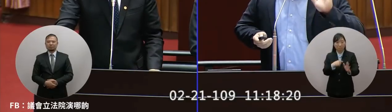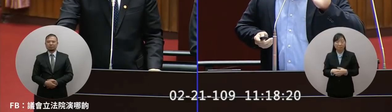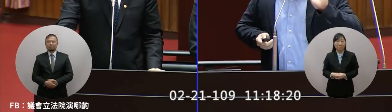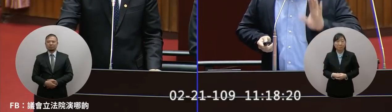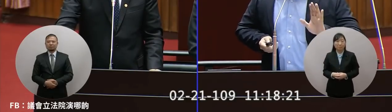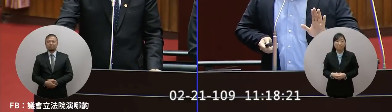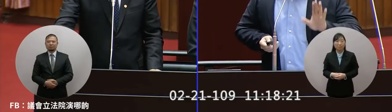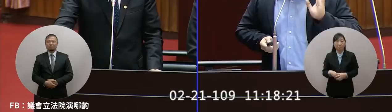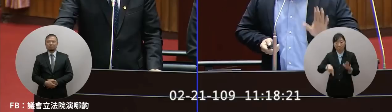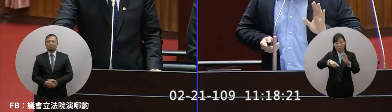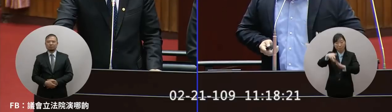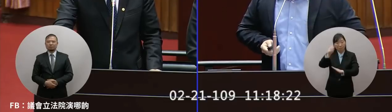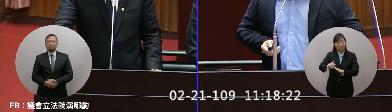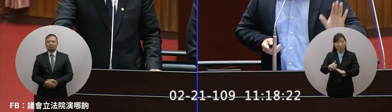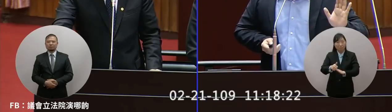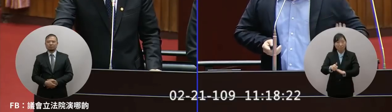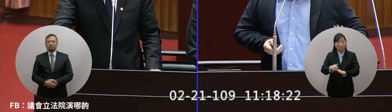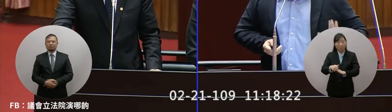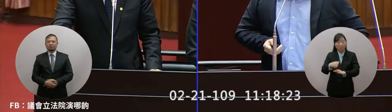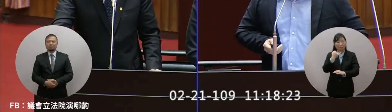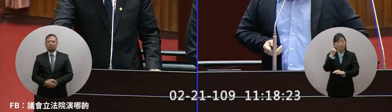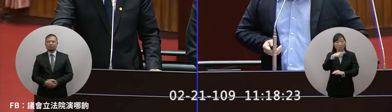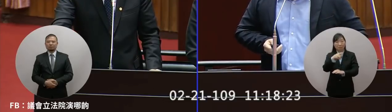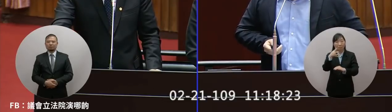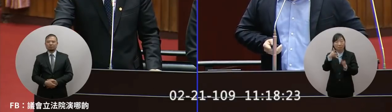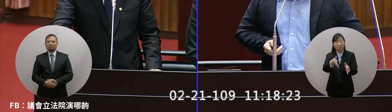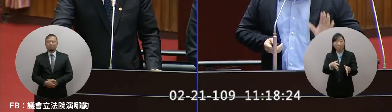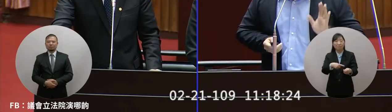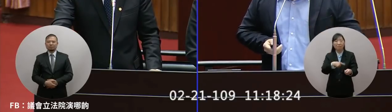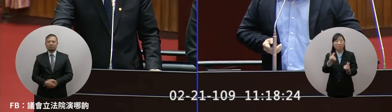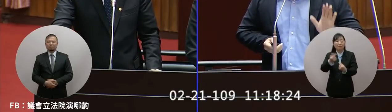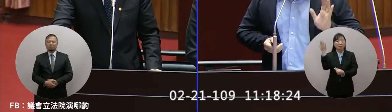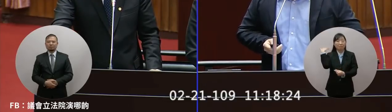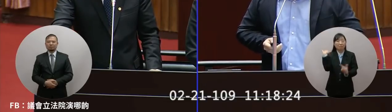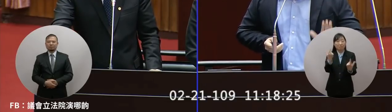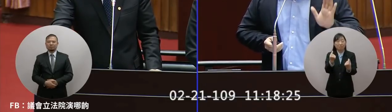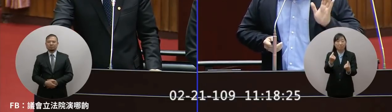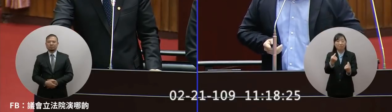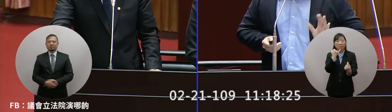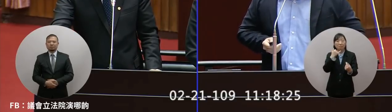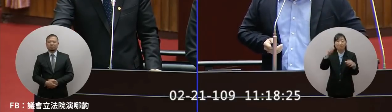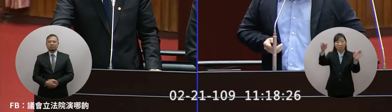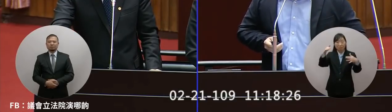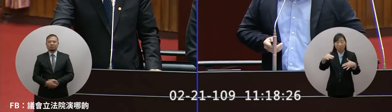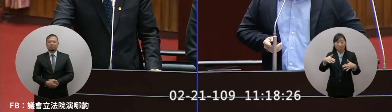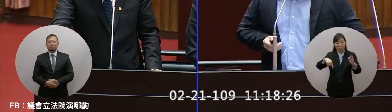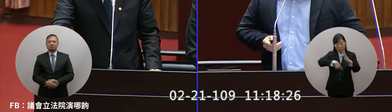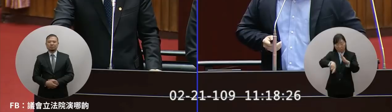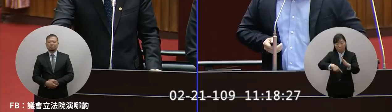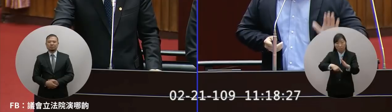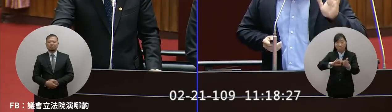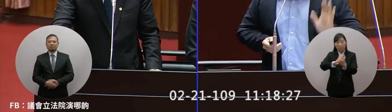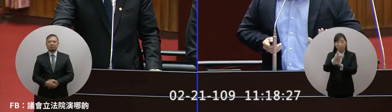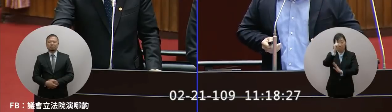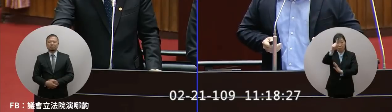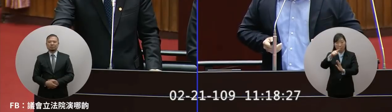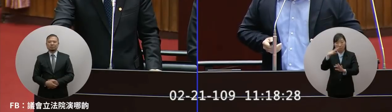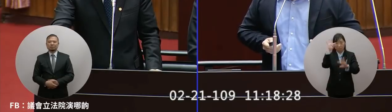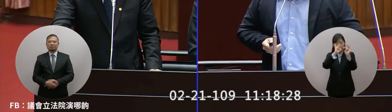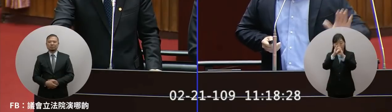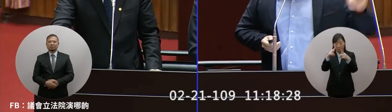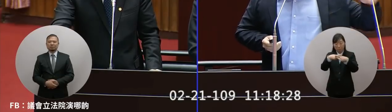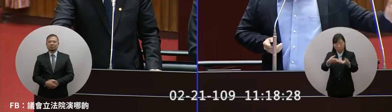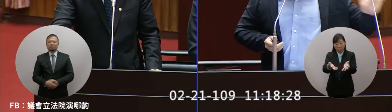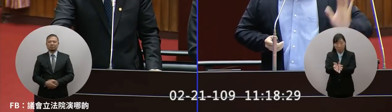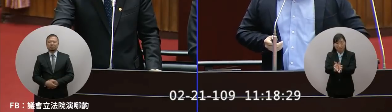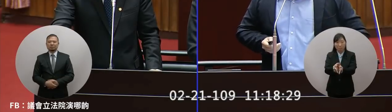说，院长是不是可以像庆富案一样，组成一个院的调查小组？因为事实上非常清